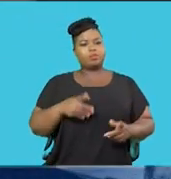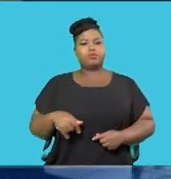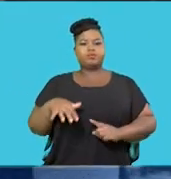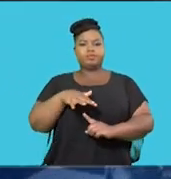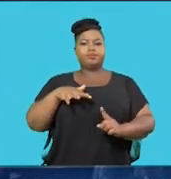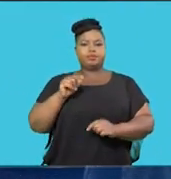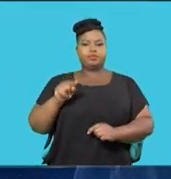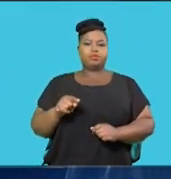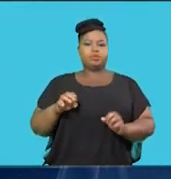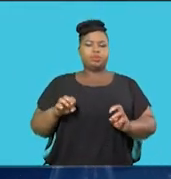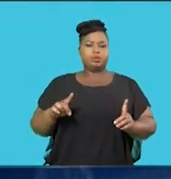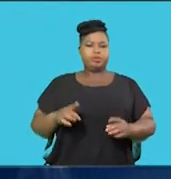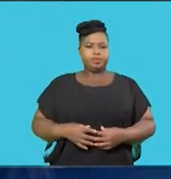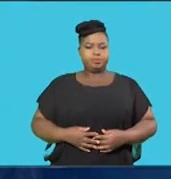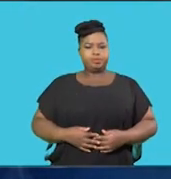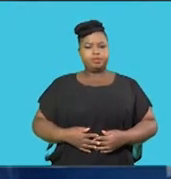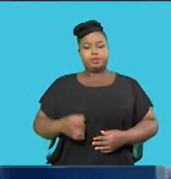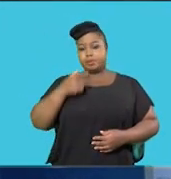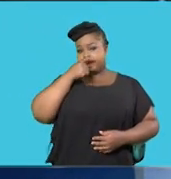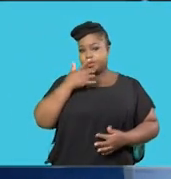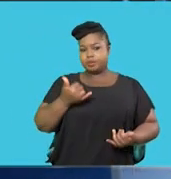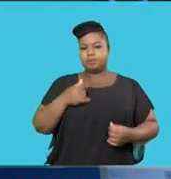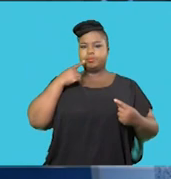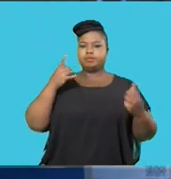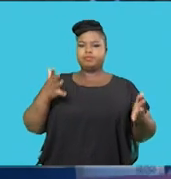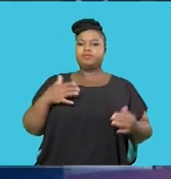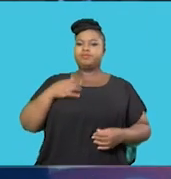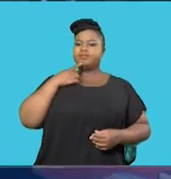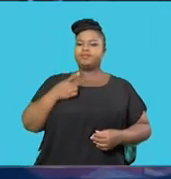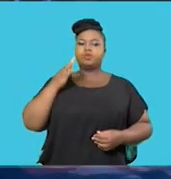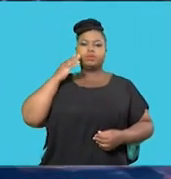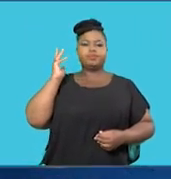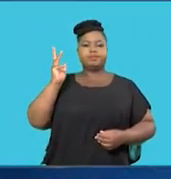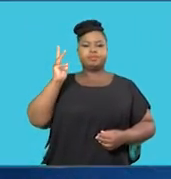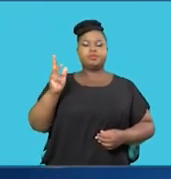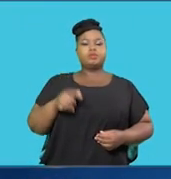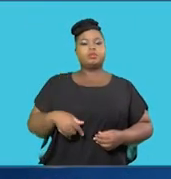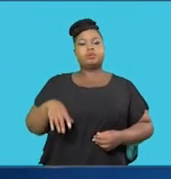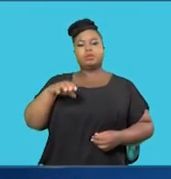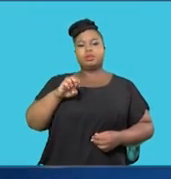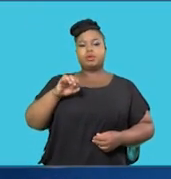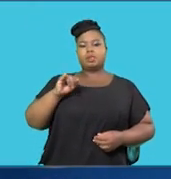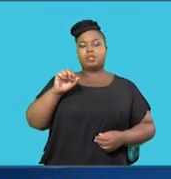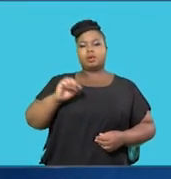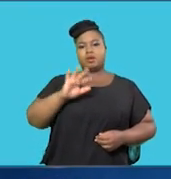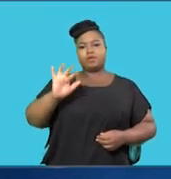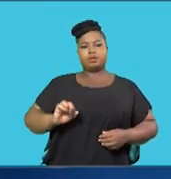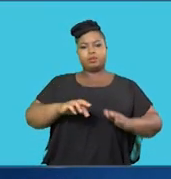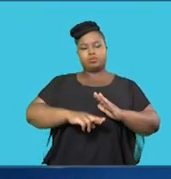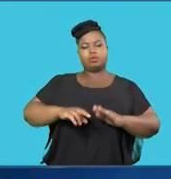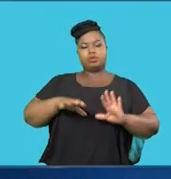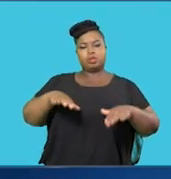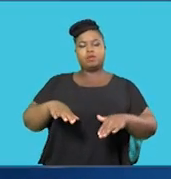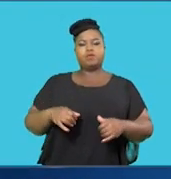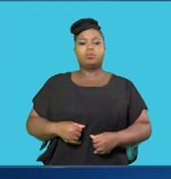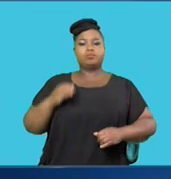emkhakheni wezemfundo. URamaphosa usho lokhu ngenkathi ethula inkulumo yakhe kungumhlangano weshumi womhlaba jikelele